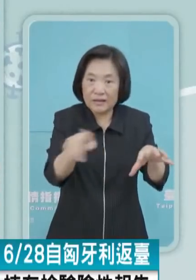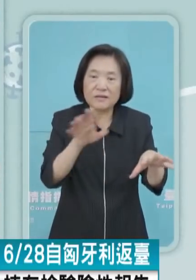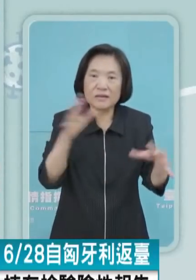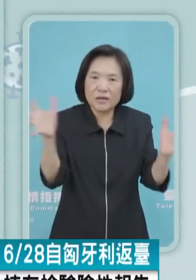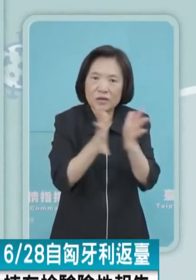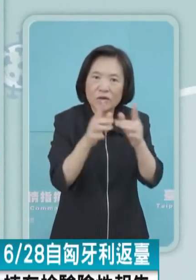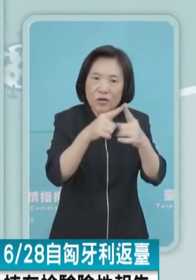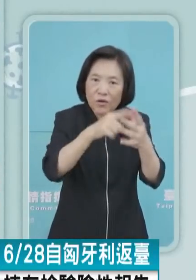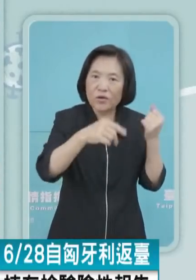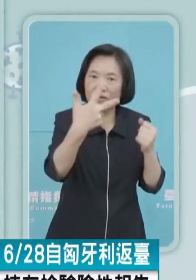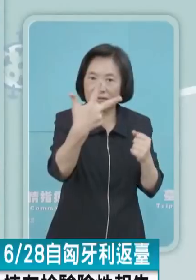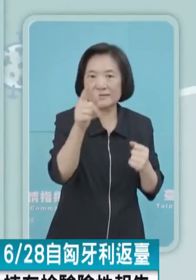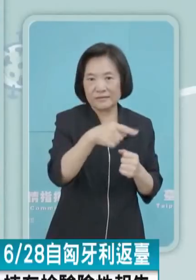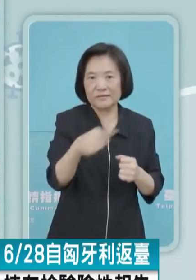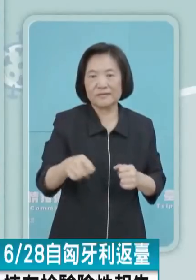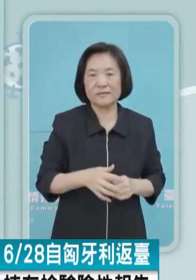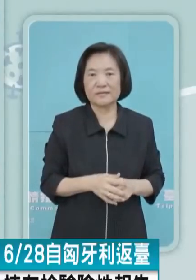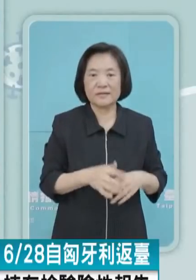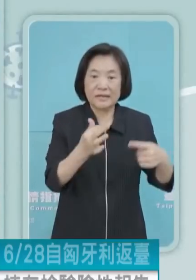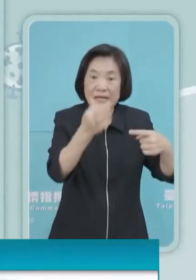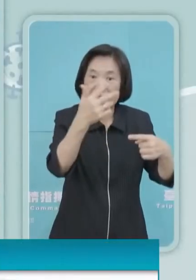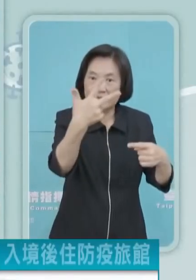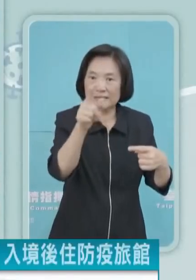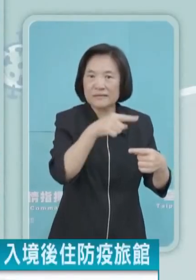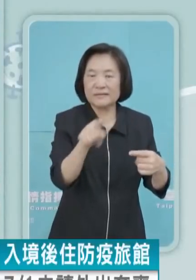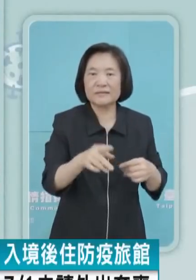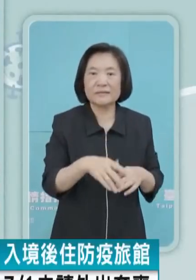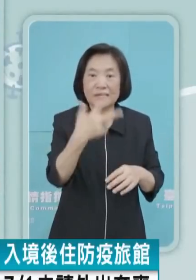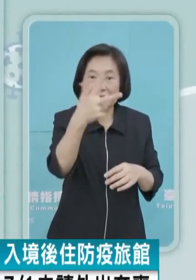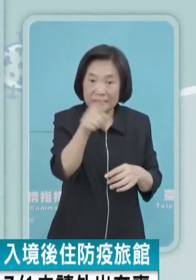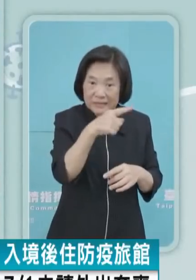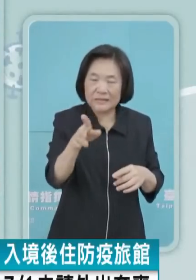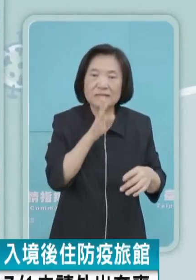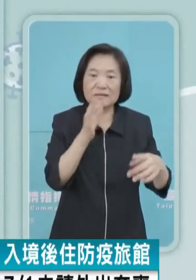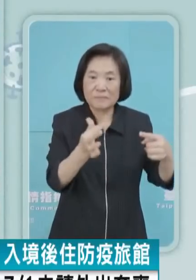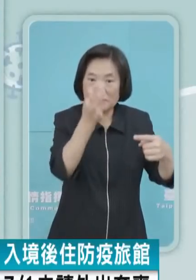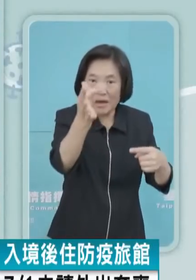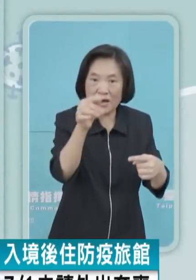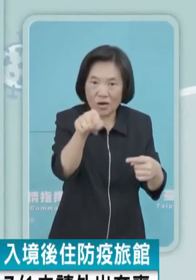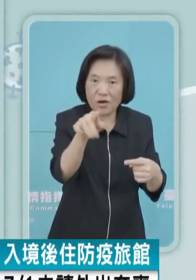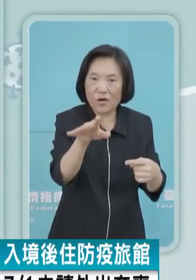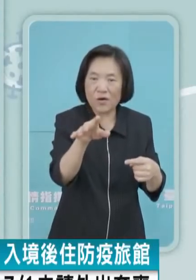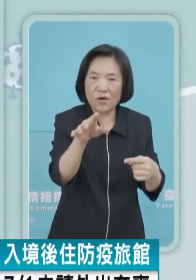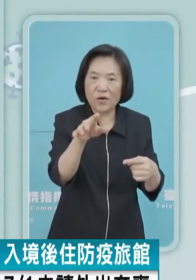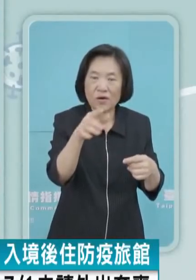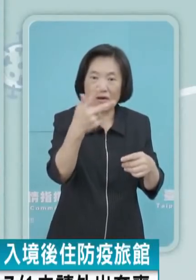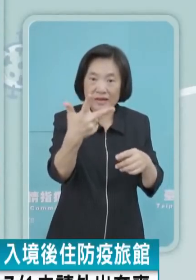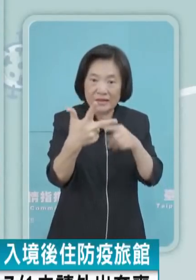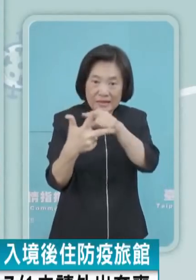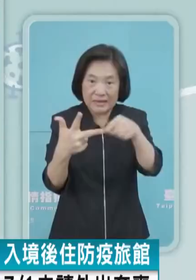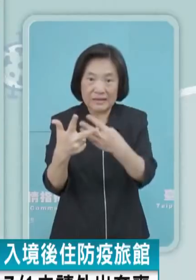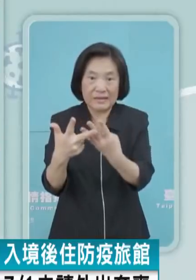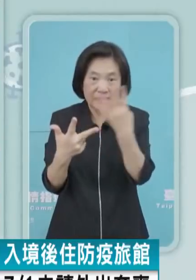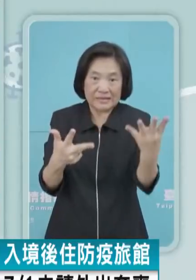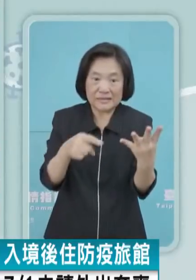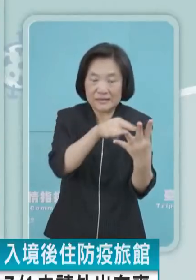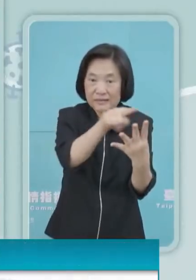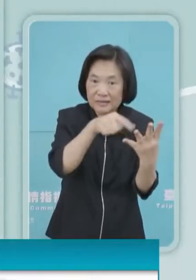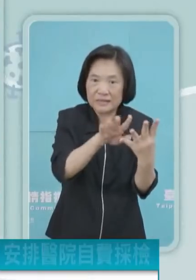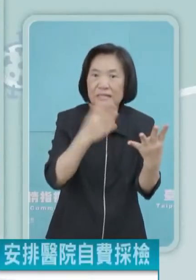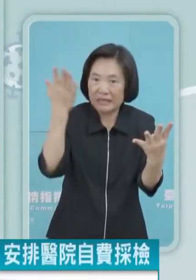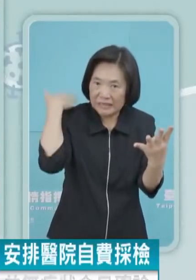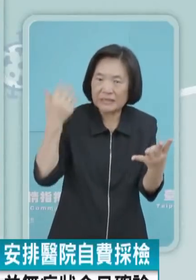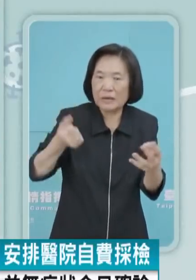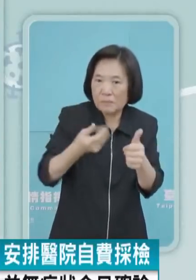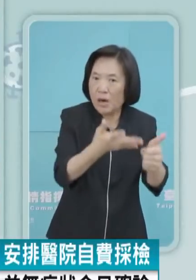起来就7个。不过这7个的是个所谓的确诊者里面其中有4个是以前已经感